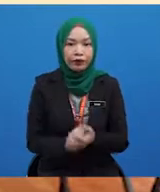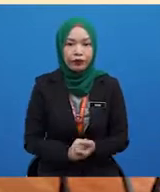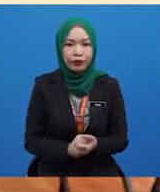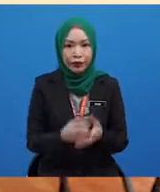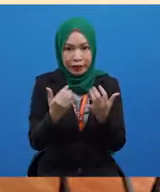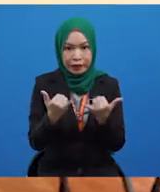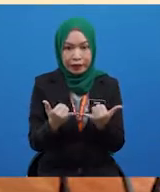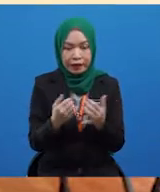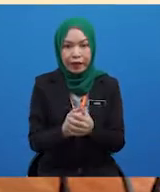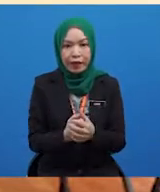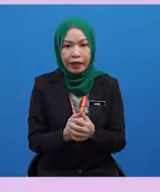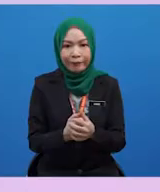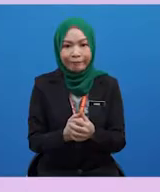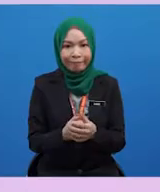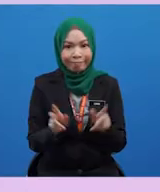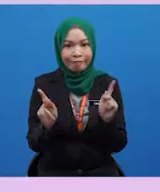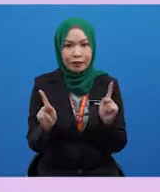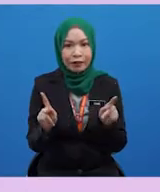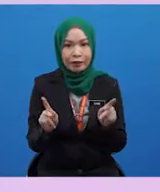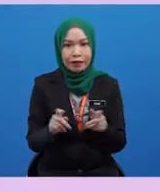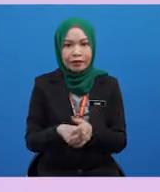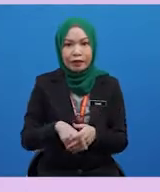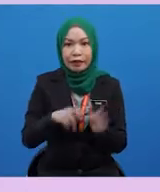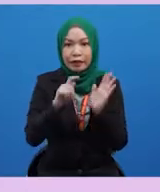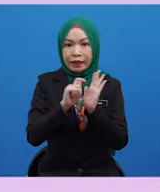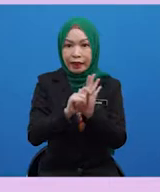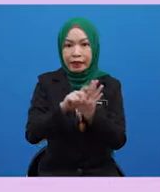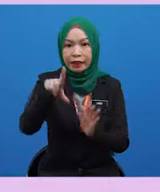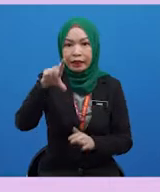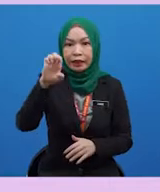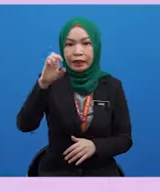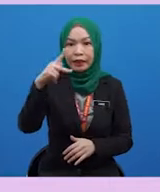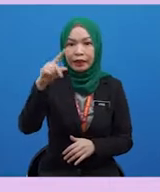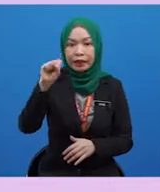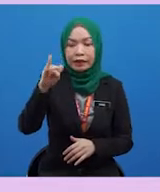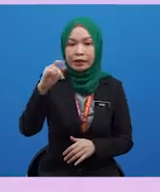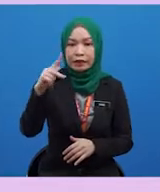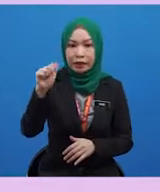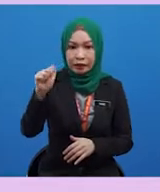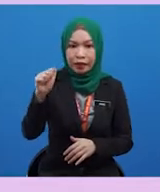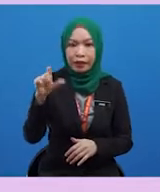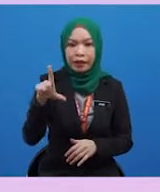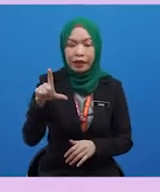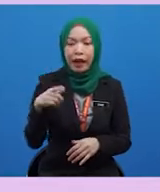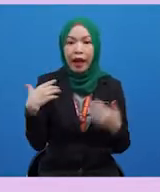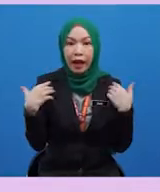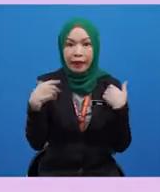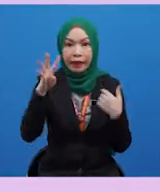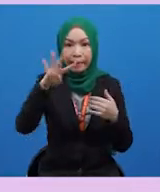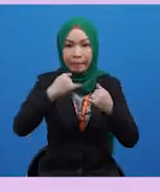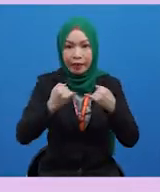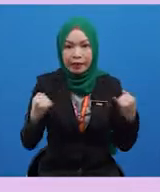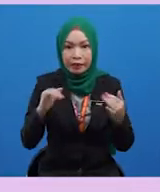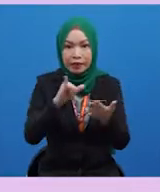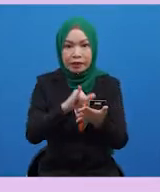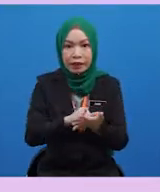leksikal. Para pelajar, penanda leksikal ini terbahagi kepada empat jenis, iaitu